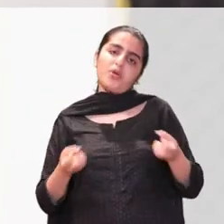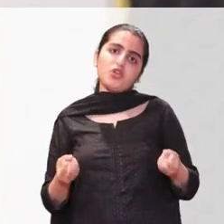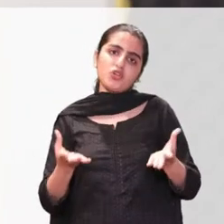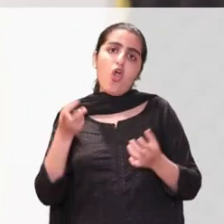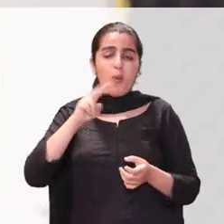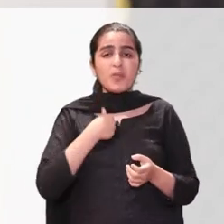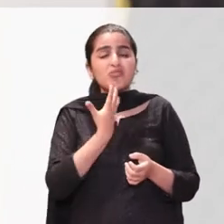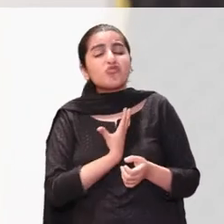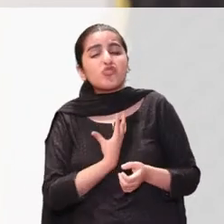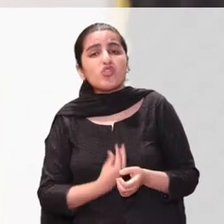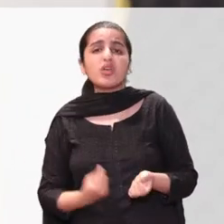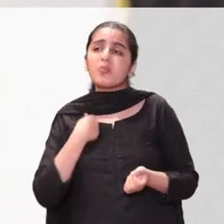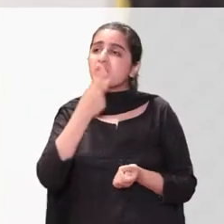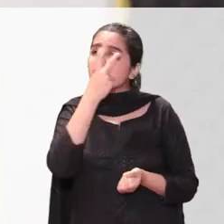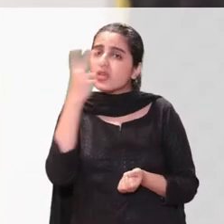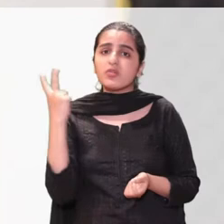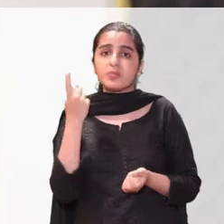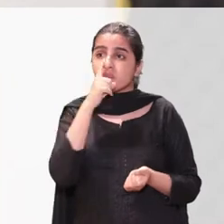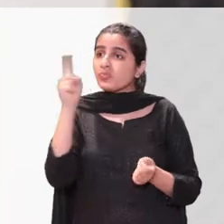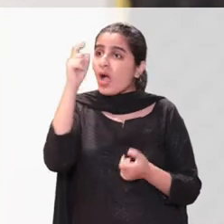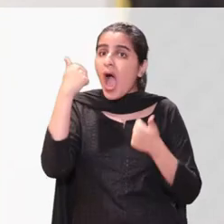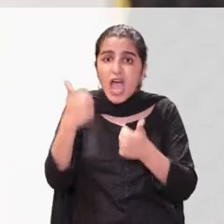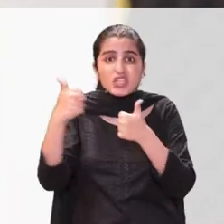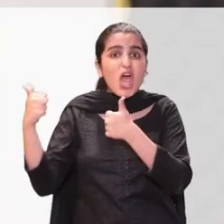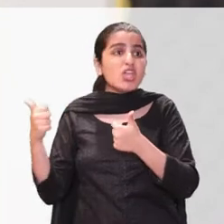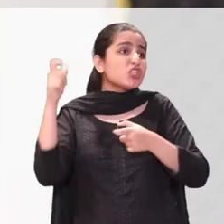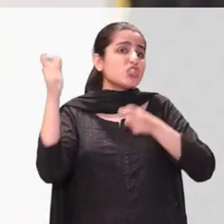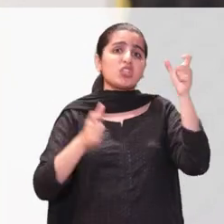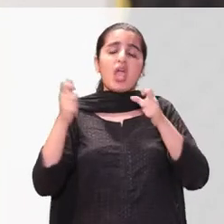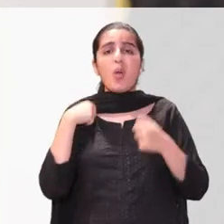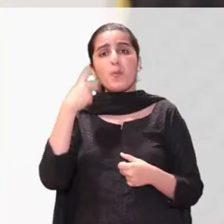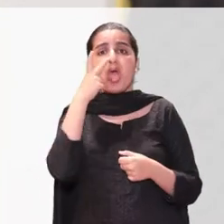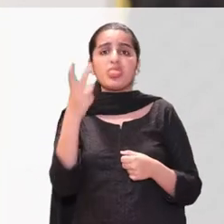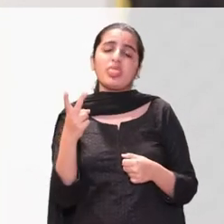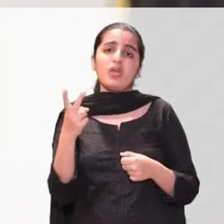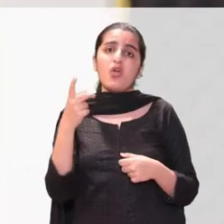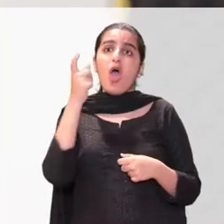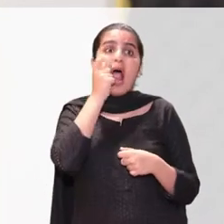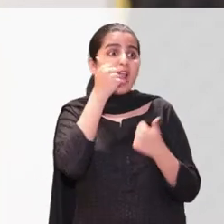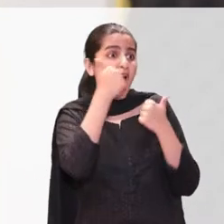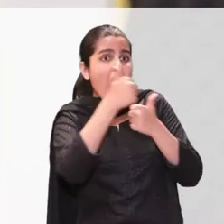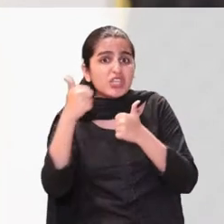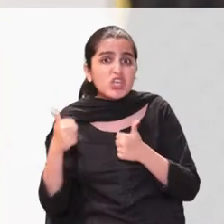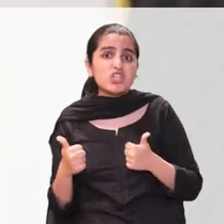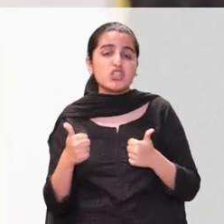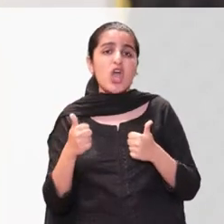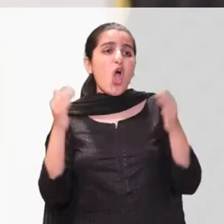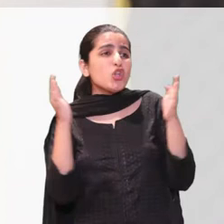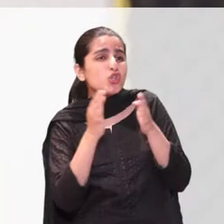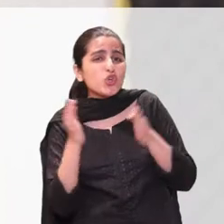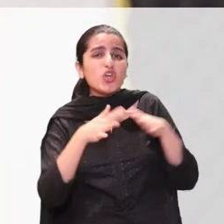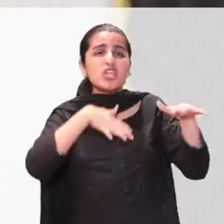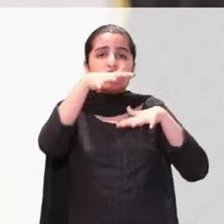कॉन्प्रोमाइज़ हुई अब मुझे इतना दुख होता तंजिला बहुत अच्छी लड़कियां बहुत अच्छे घरों की लड़कियां बहुत अच्छे घरों के लड़के